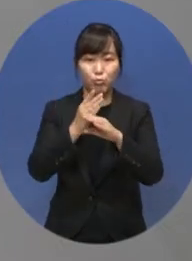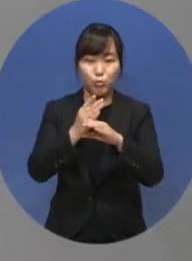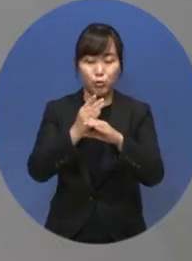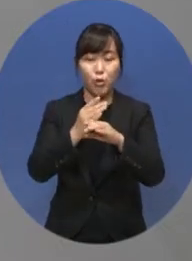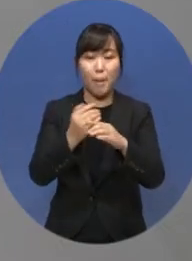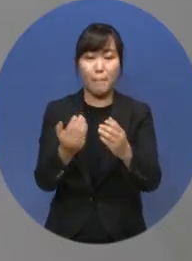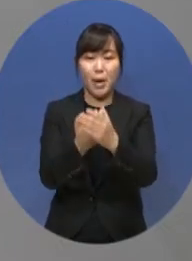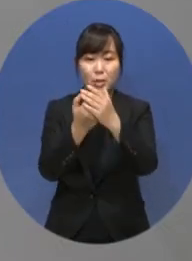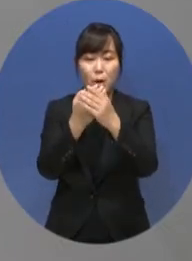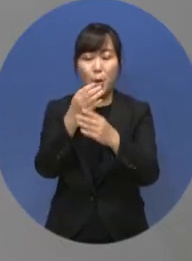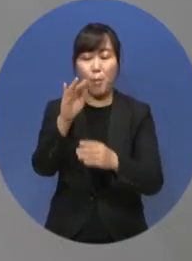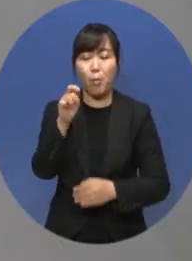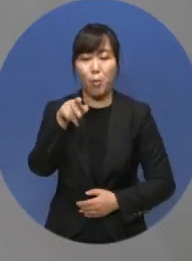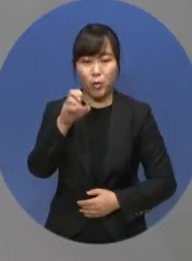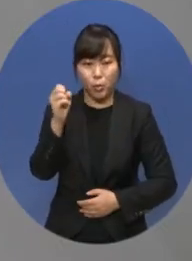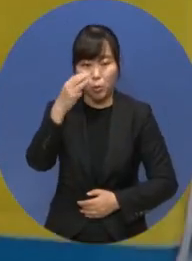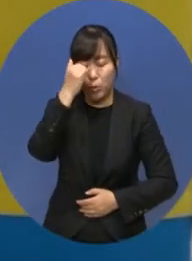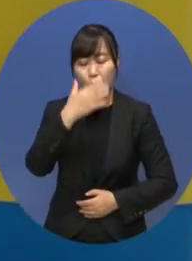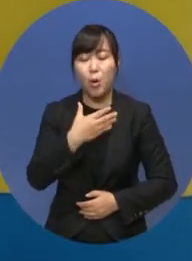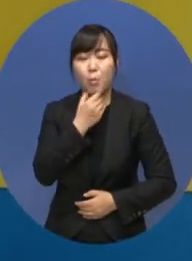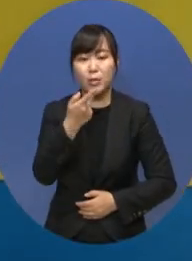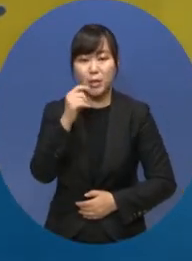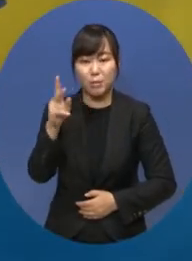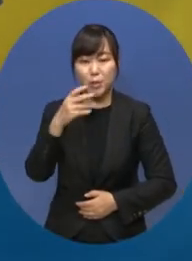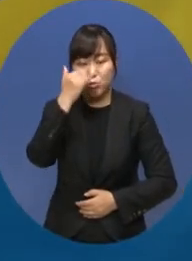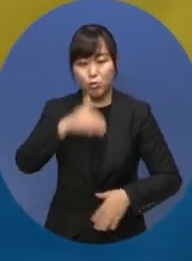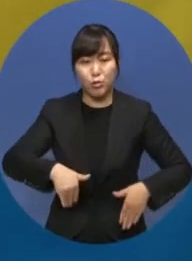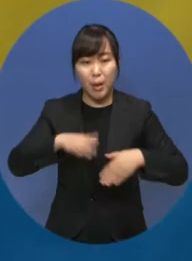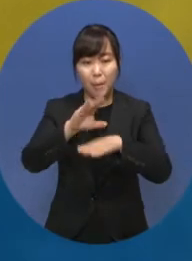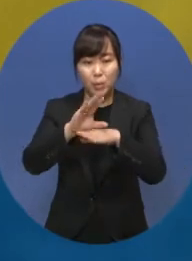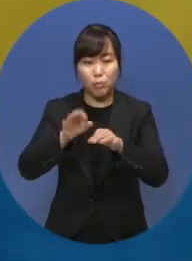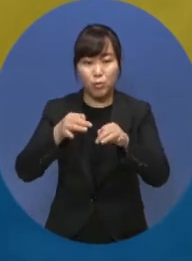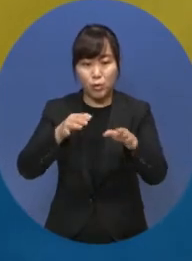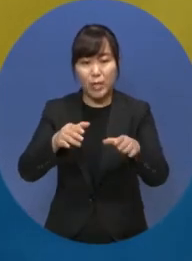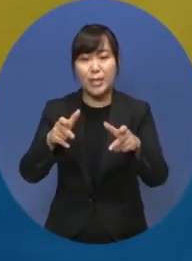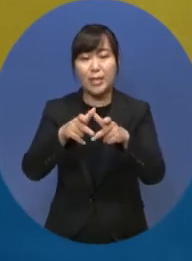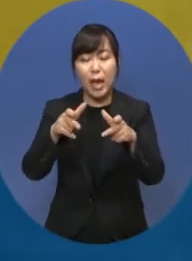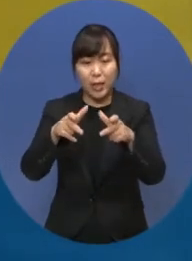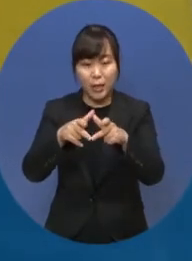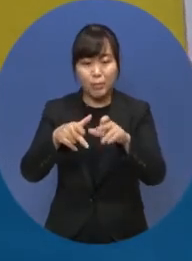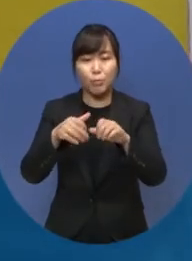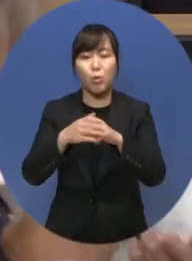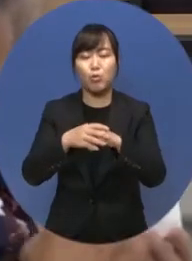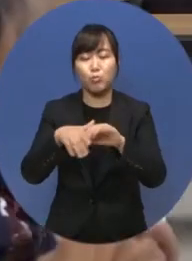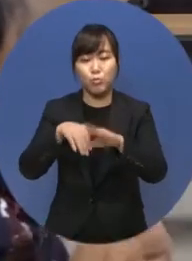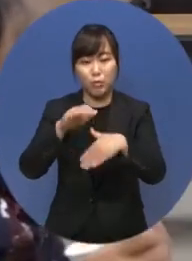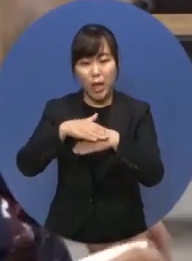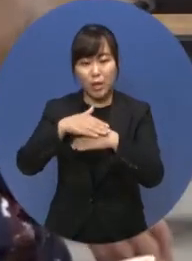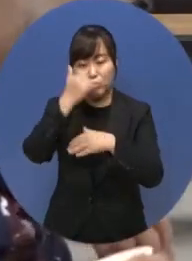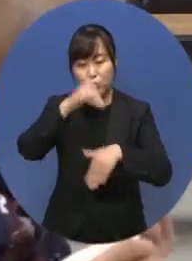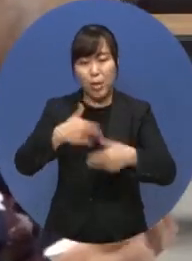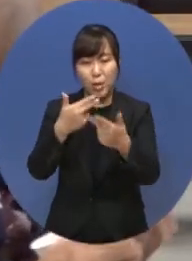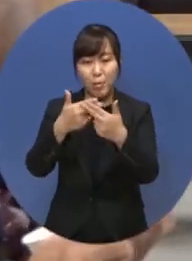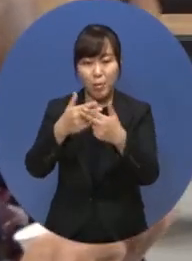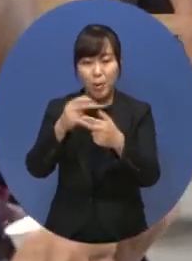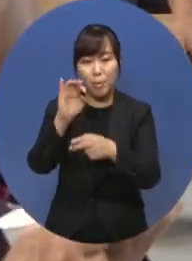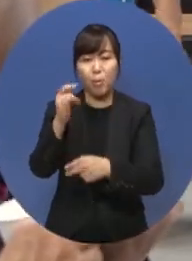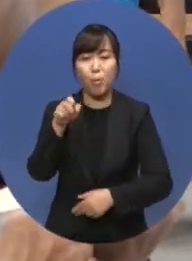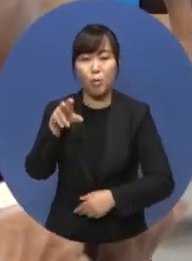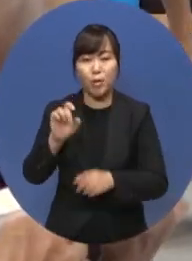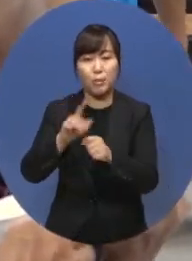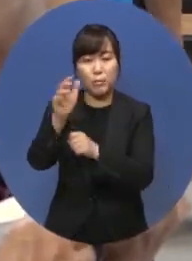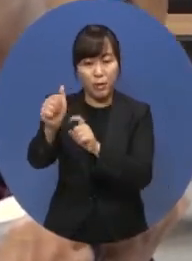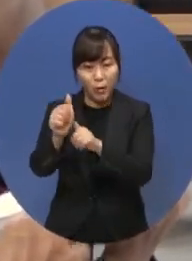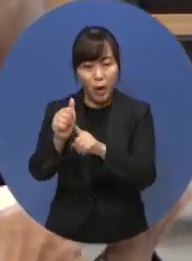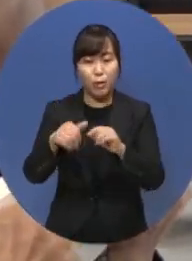한국중부발전보령발전본부와 복지TV 충남방송의 후원으로 한국장애인문화충남협회 보령시 지부장과 자원봉사 회원들은